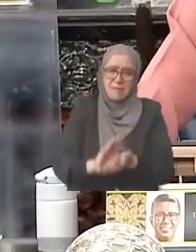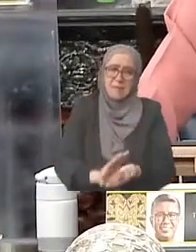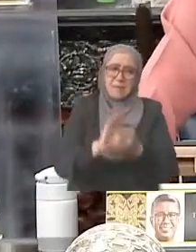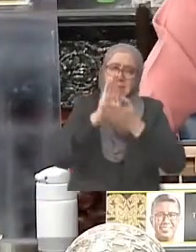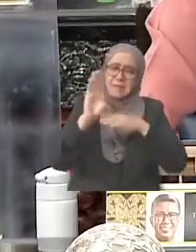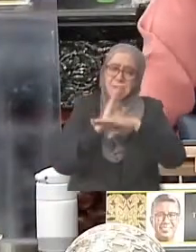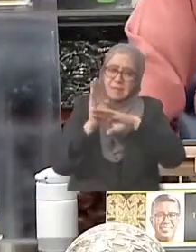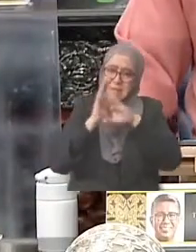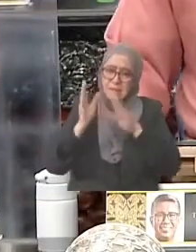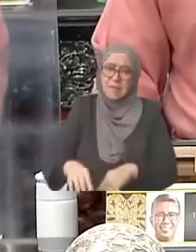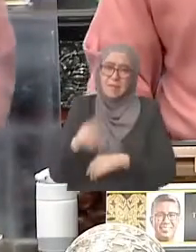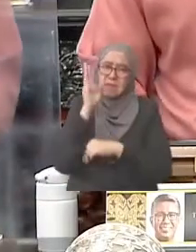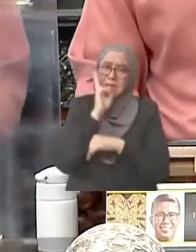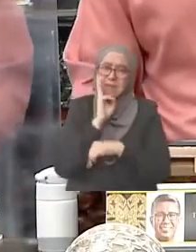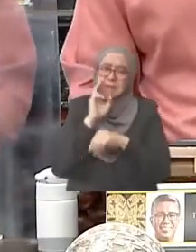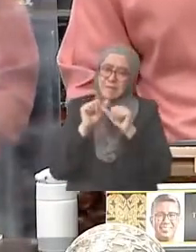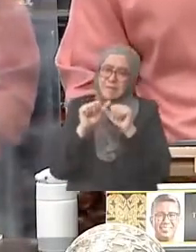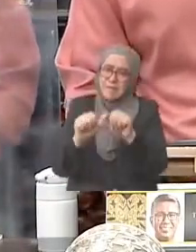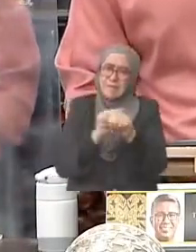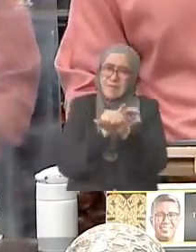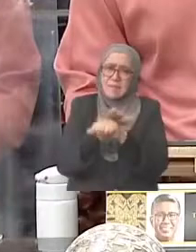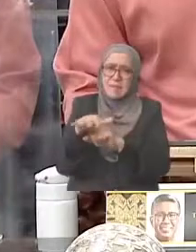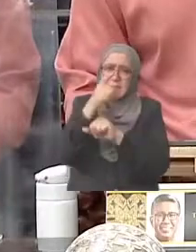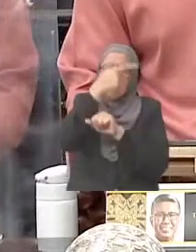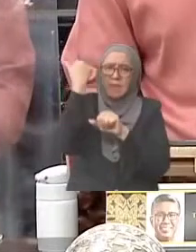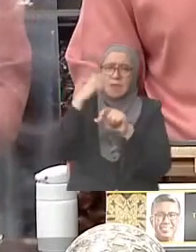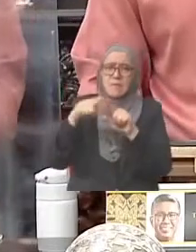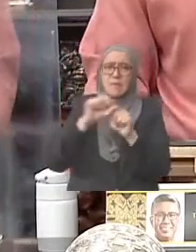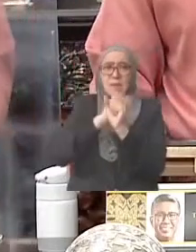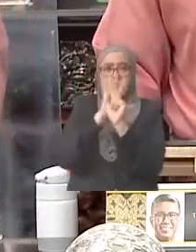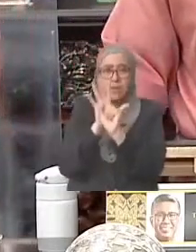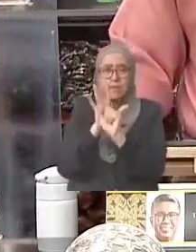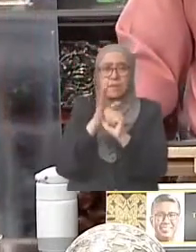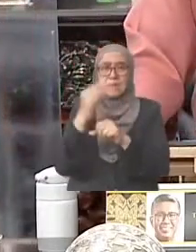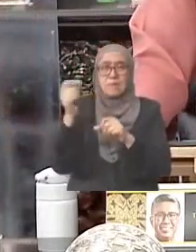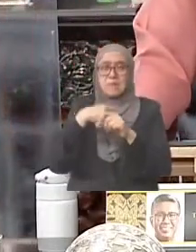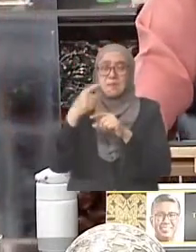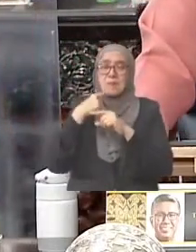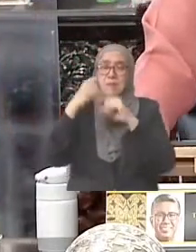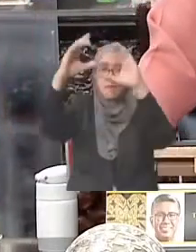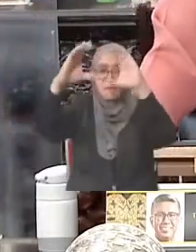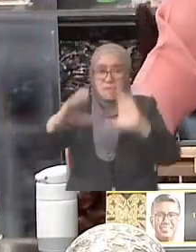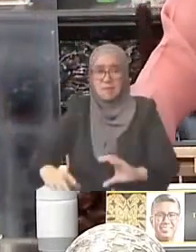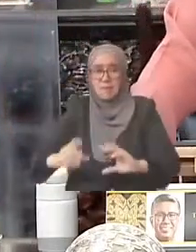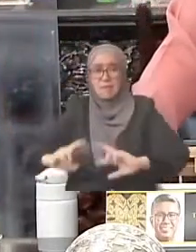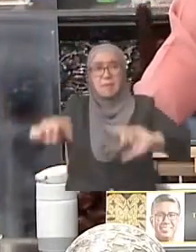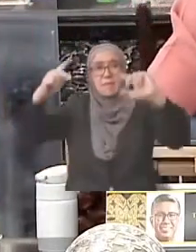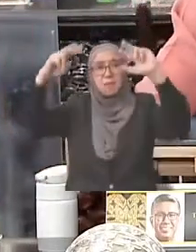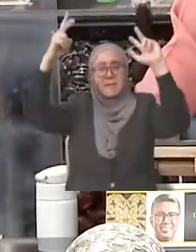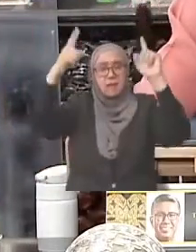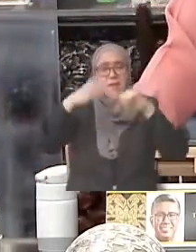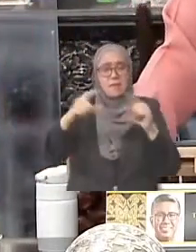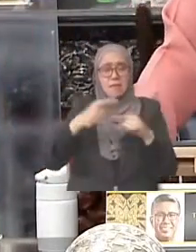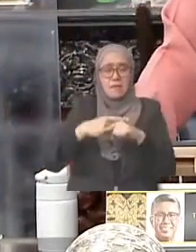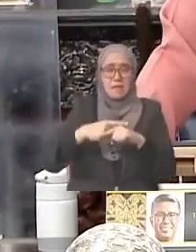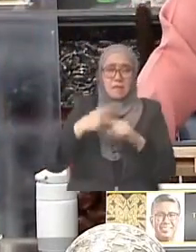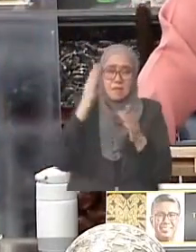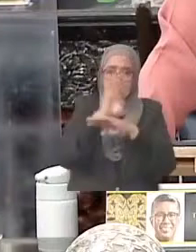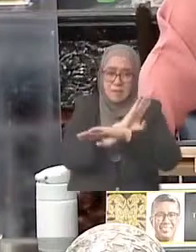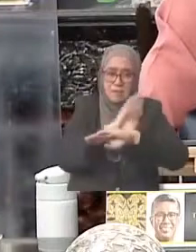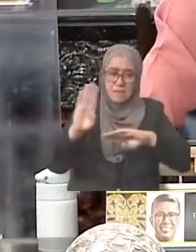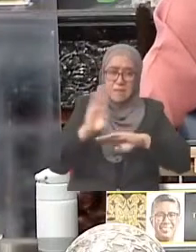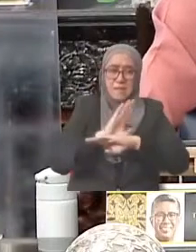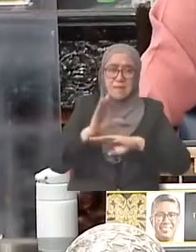yang turut terkesan akibat kobis 16 setelah sebagai langkah meningkatkan capacity penjagaan mereka sejumlah 230 juta Ringgit